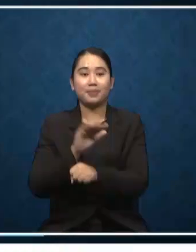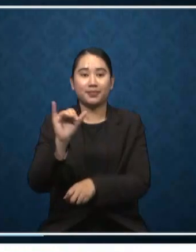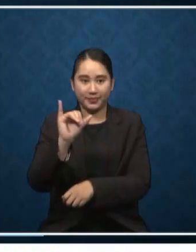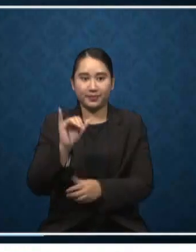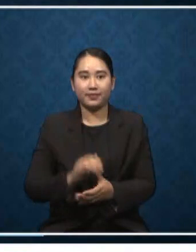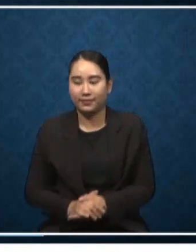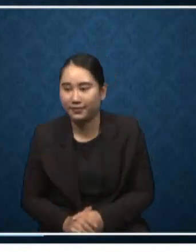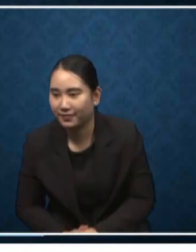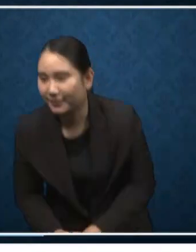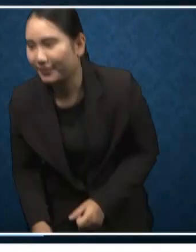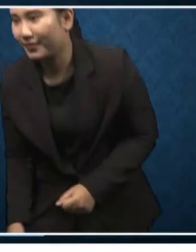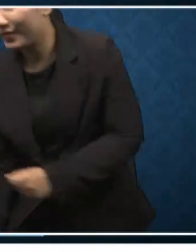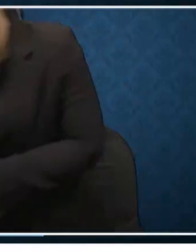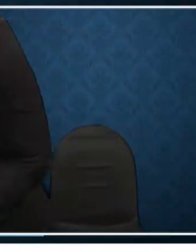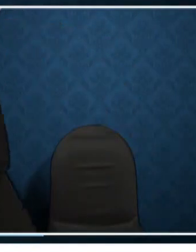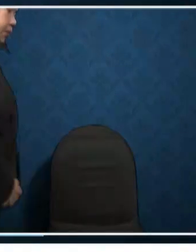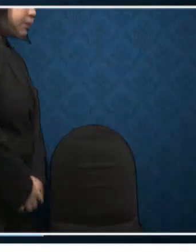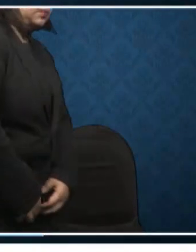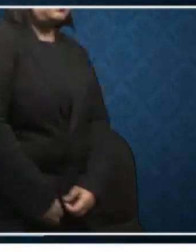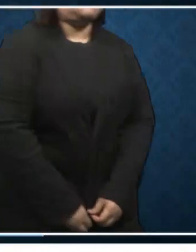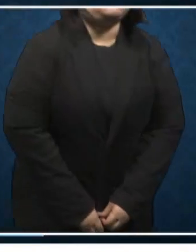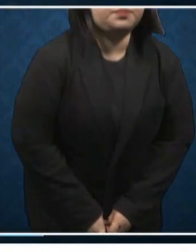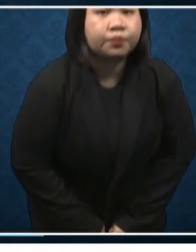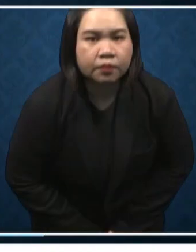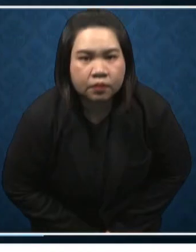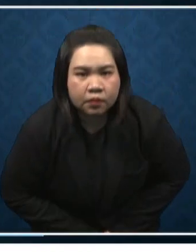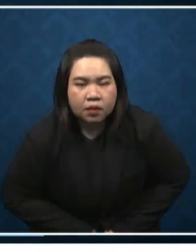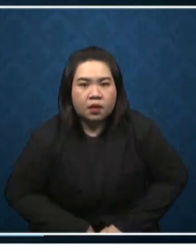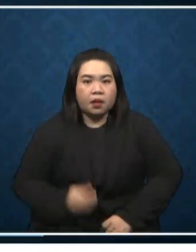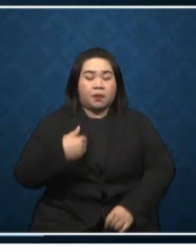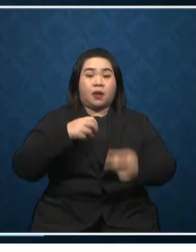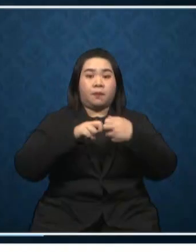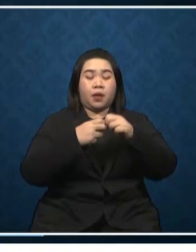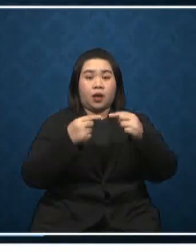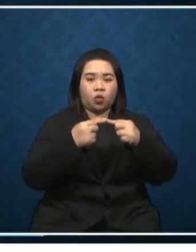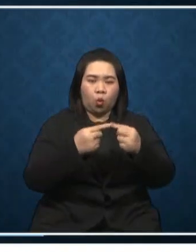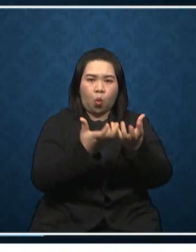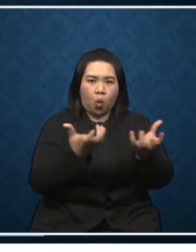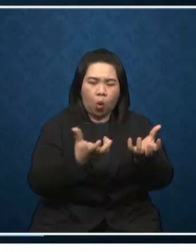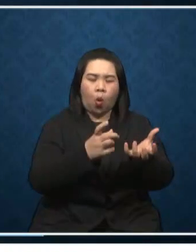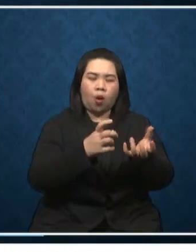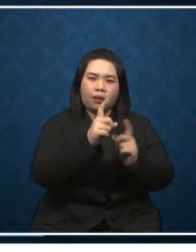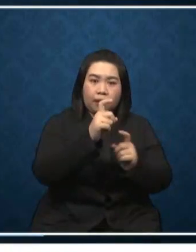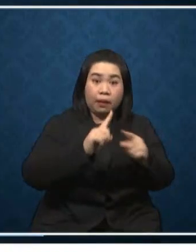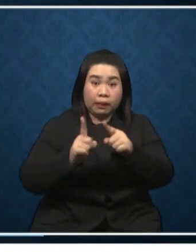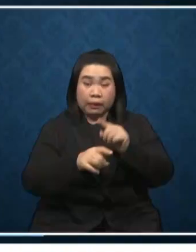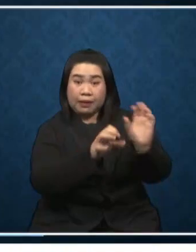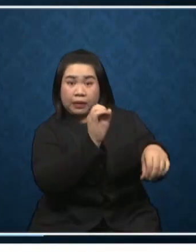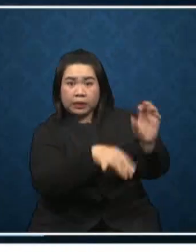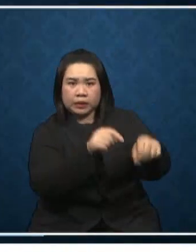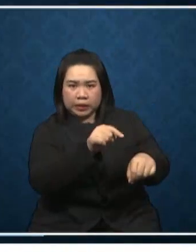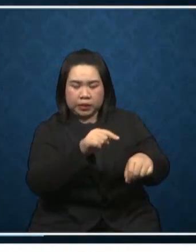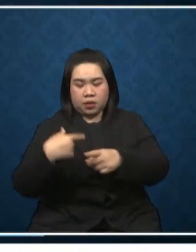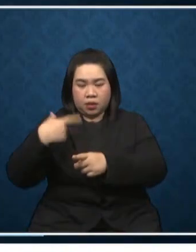ดแล้นี่ปวดเรียนความผิดอเื่องมาจากการรรอท้งกากอkel yrอสดีกาด็UND